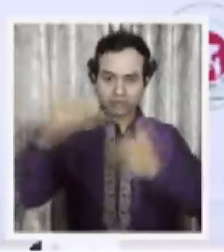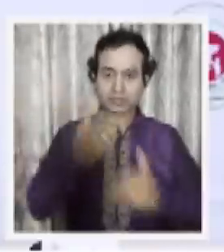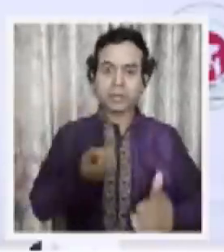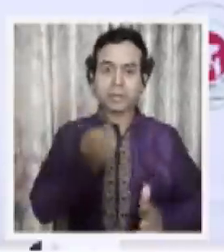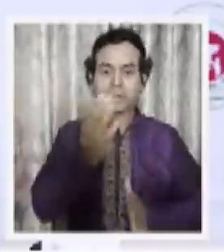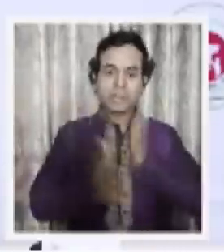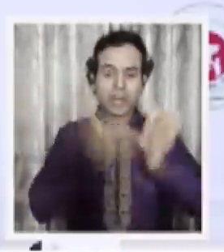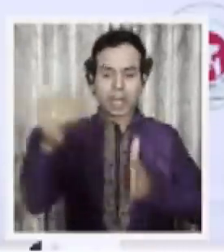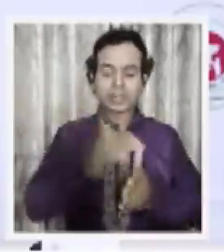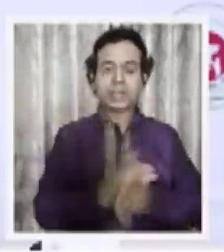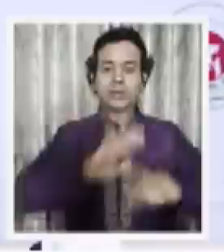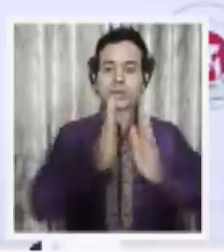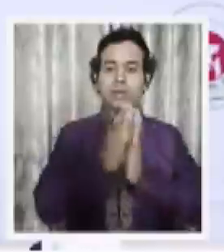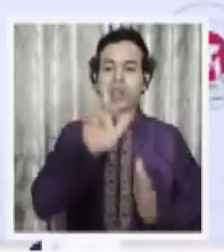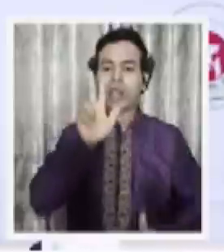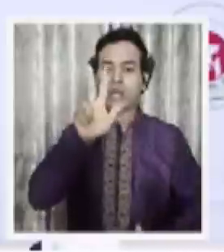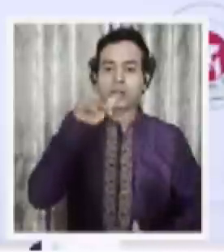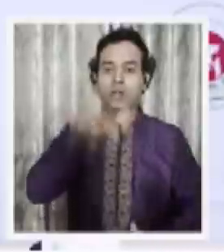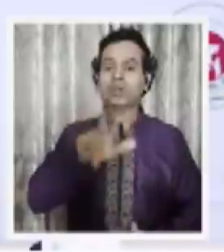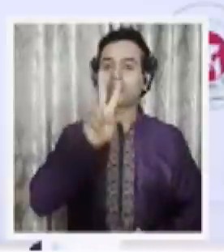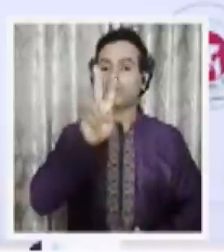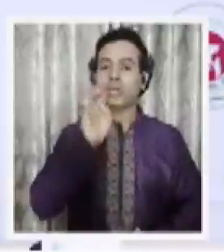হয়েছে 8,02,007 জন।